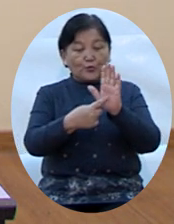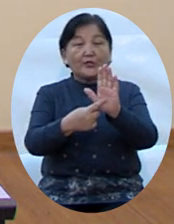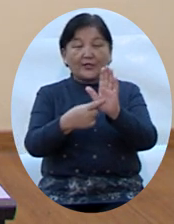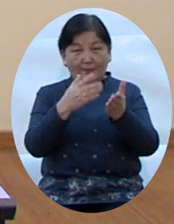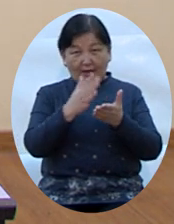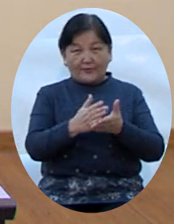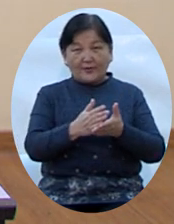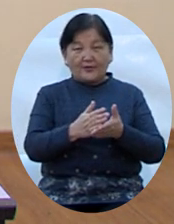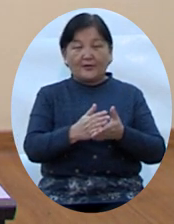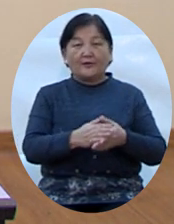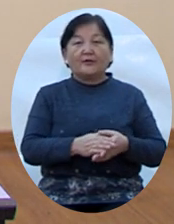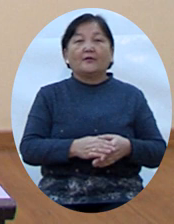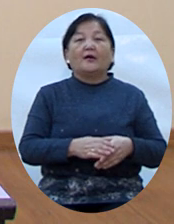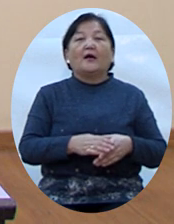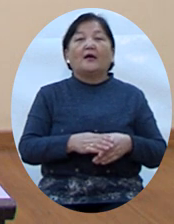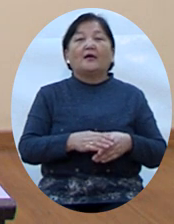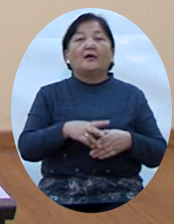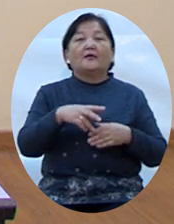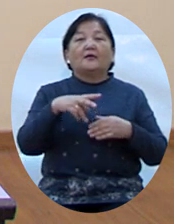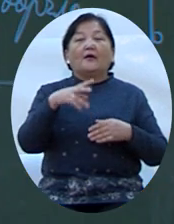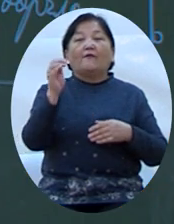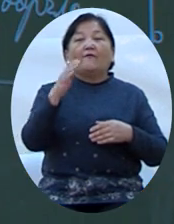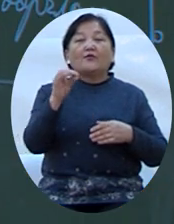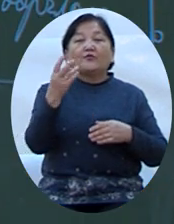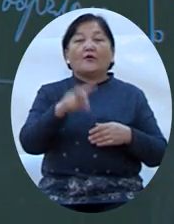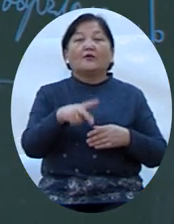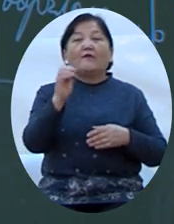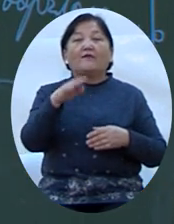шинжийг шалгахад хэрэглэх нь байна. Харин пенолфетилен